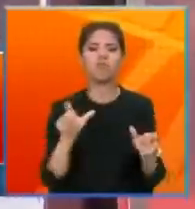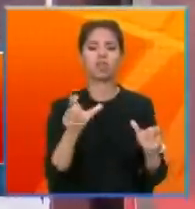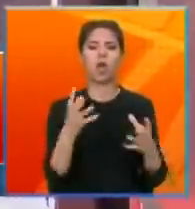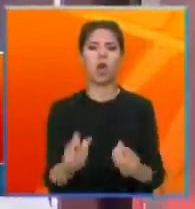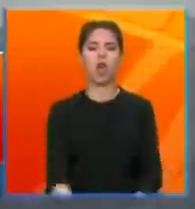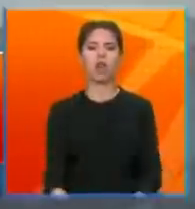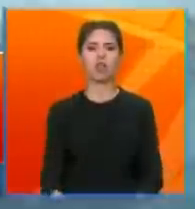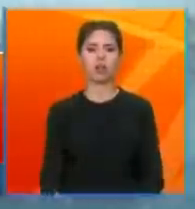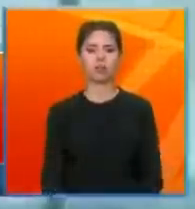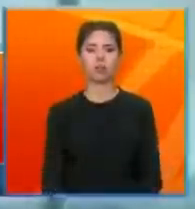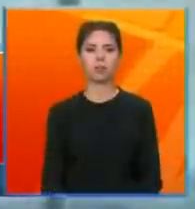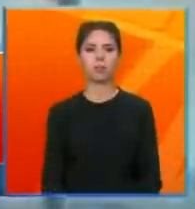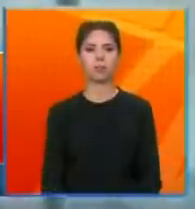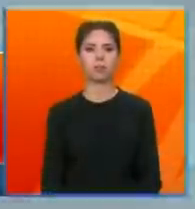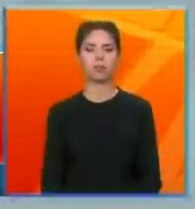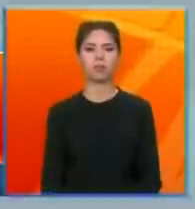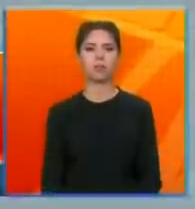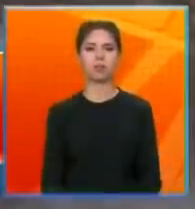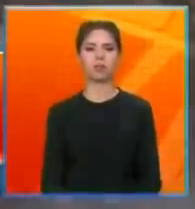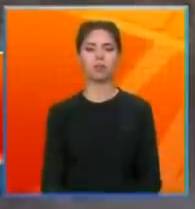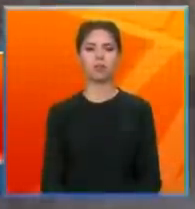sağlamaya çalışacaklar.